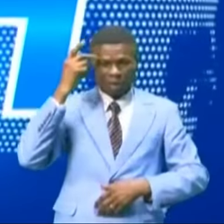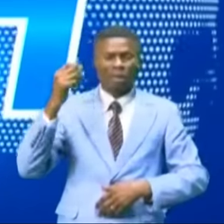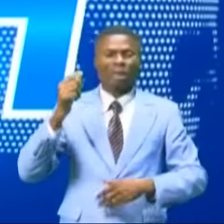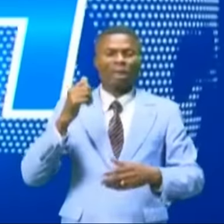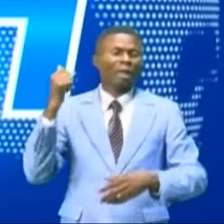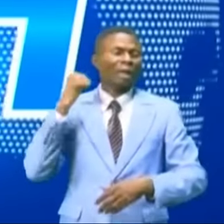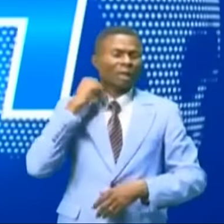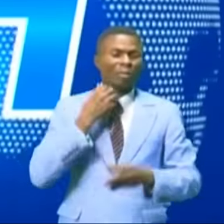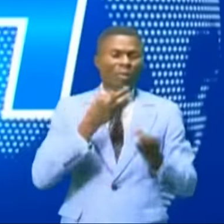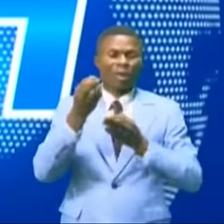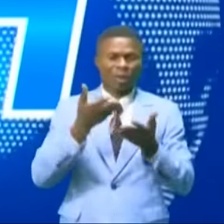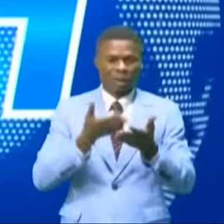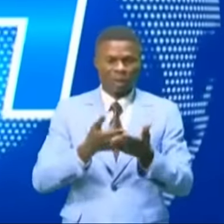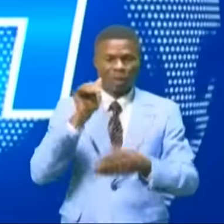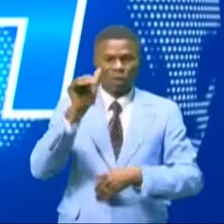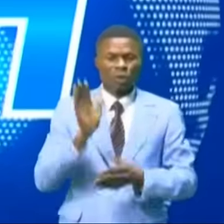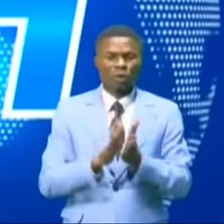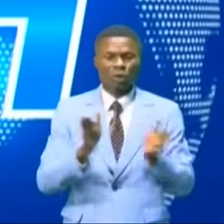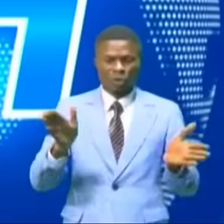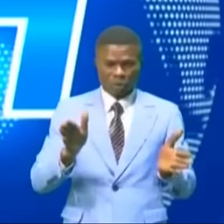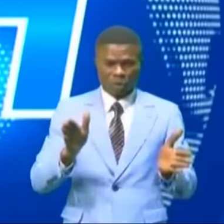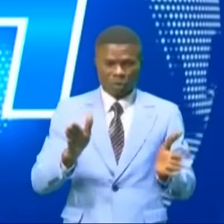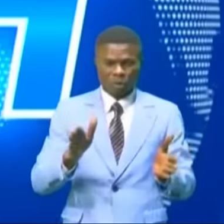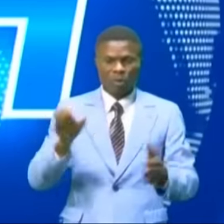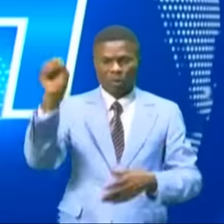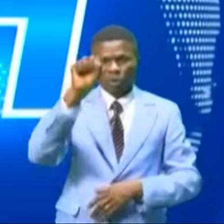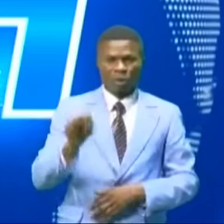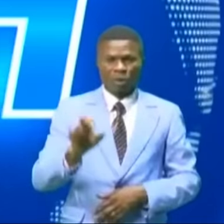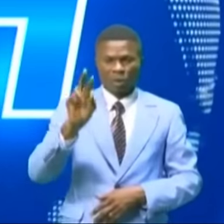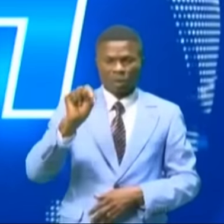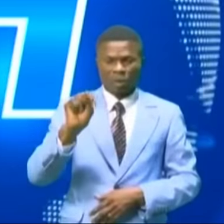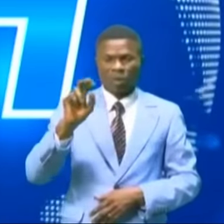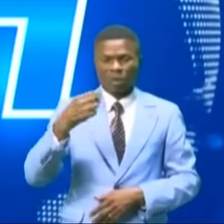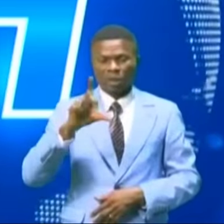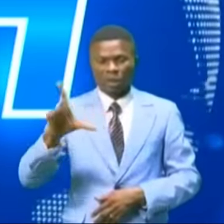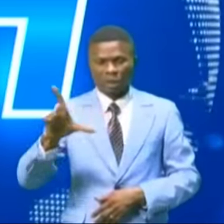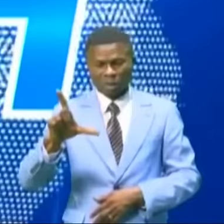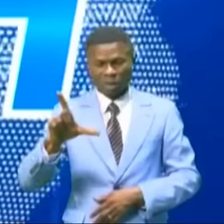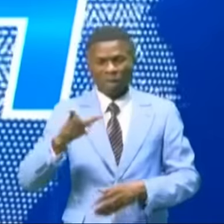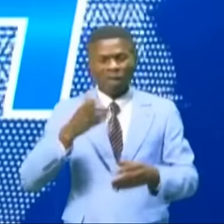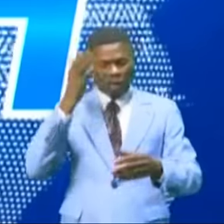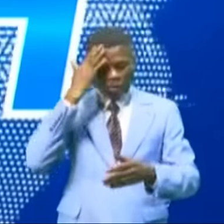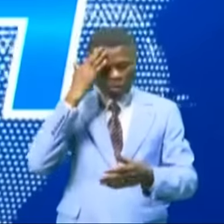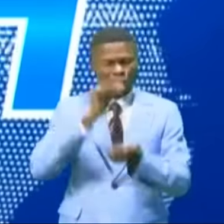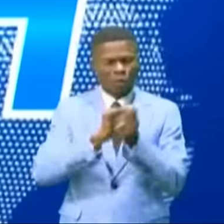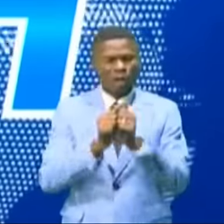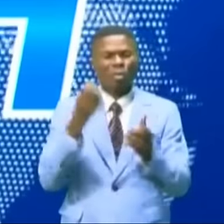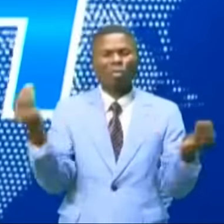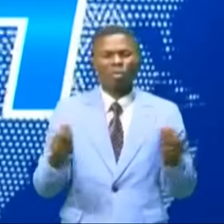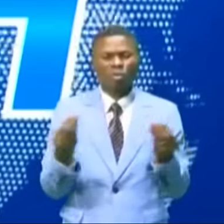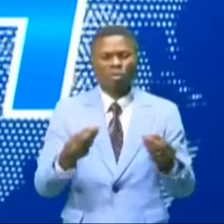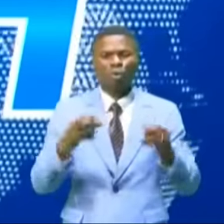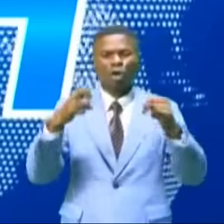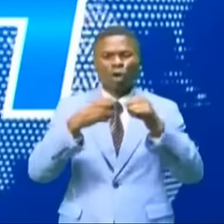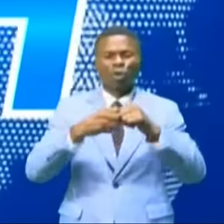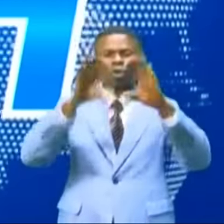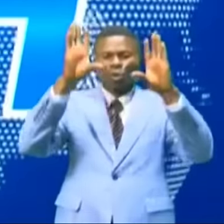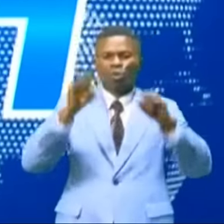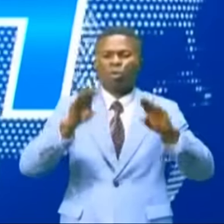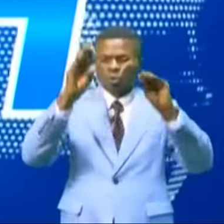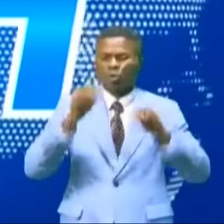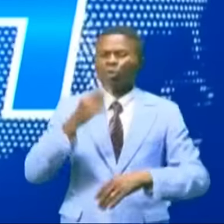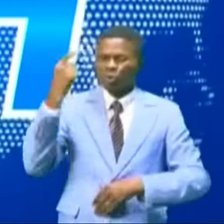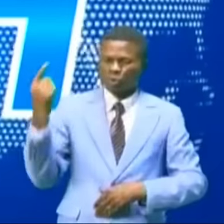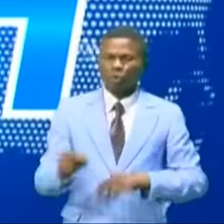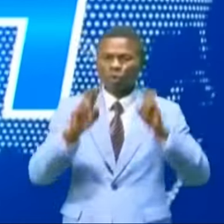Sandrine Mubenga, directeur général de l'autorité des régulations, à les s'enquérir de la situation auprès de la Société